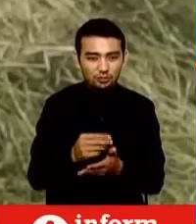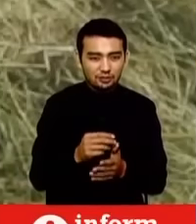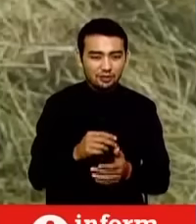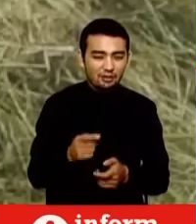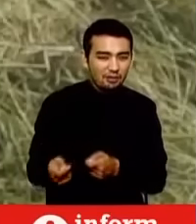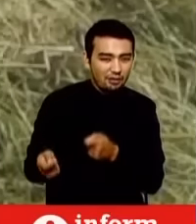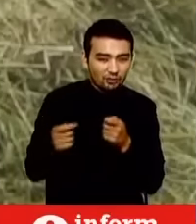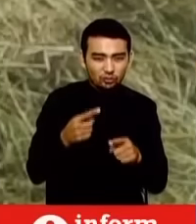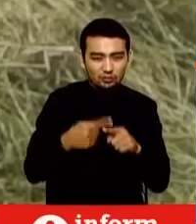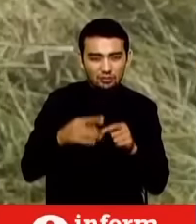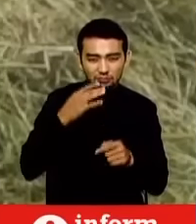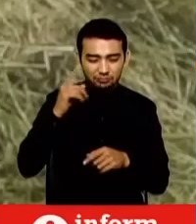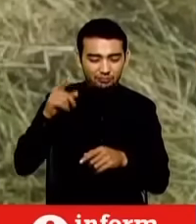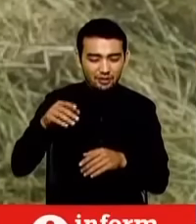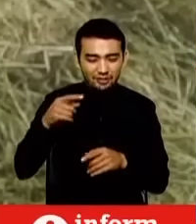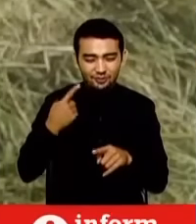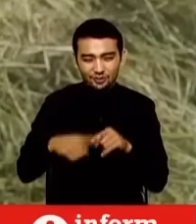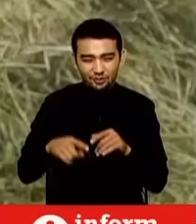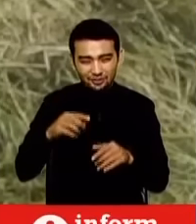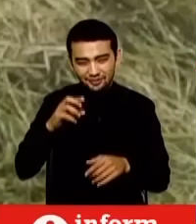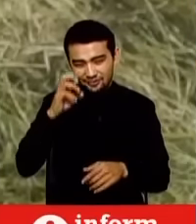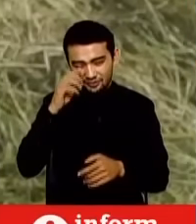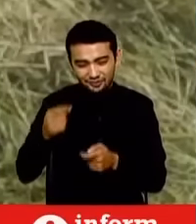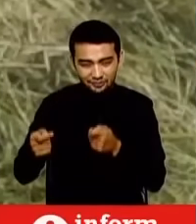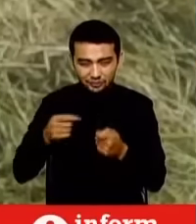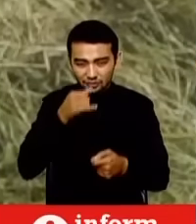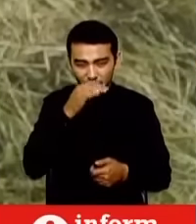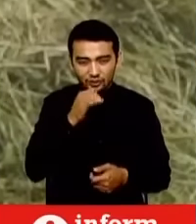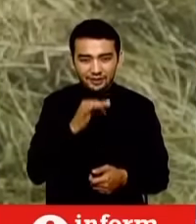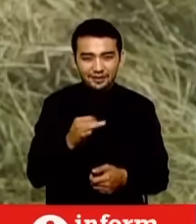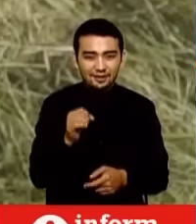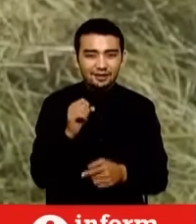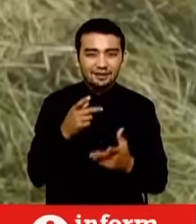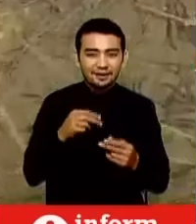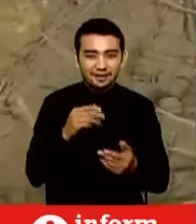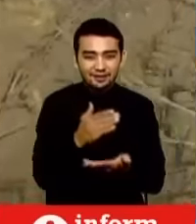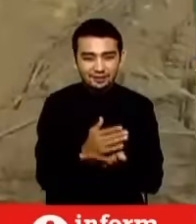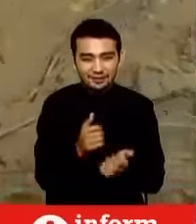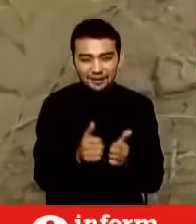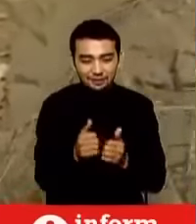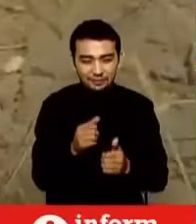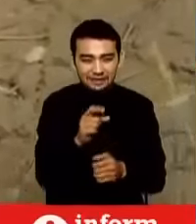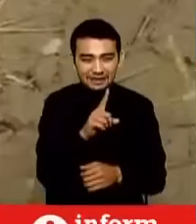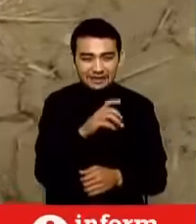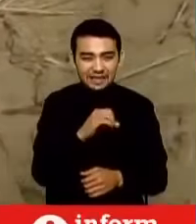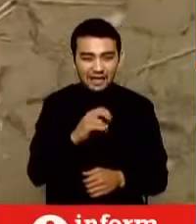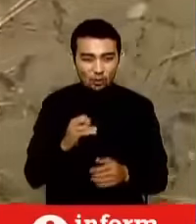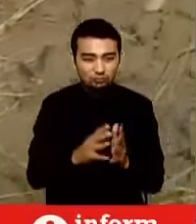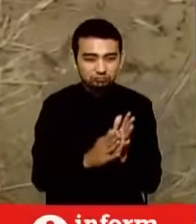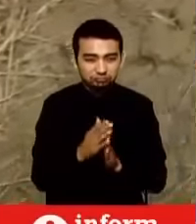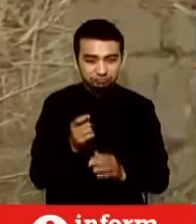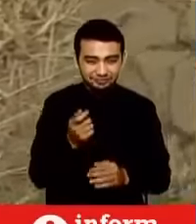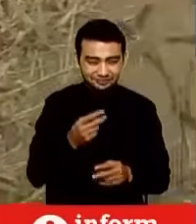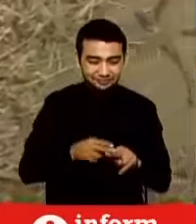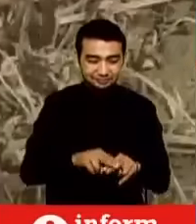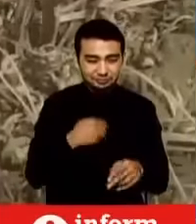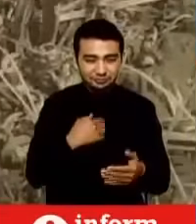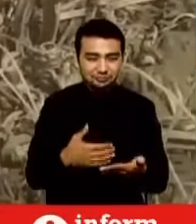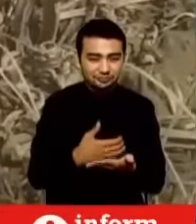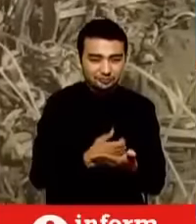оттуда. Своей земли для сенокоса нет. Скашиваем все там, где есть сено, и запасаемся. каждым годом сена в регионе все меньше, в итоге